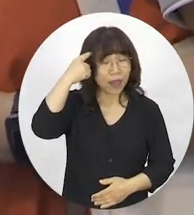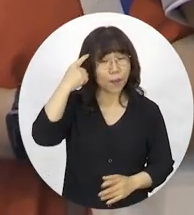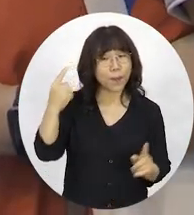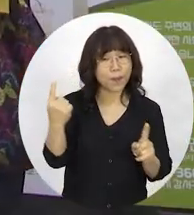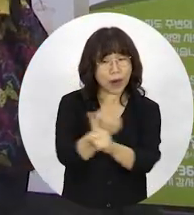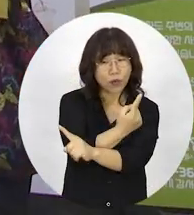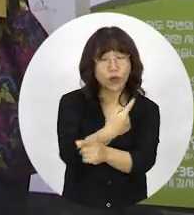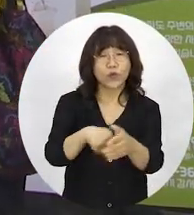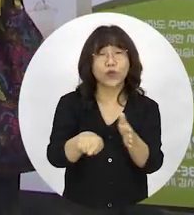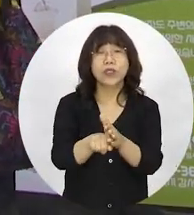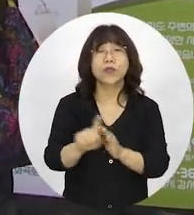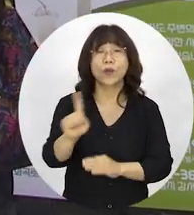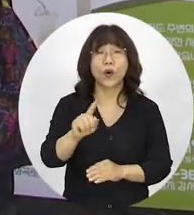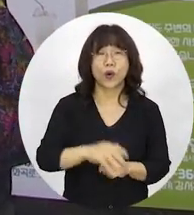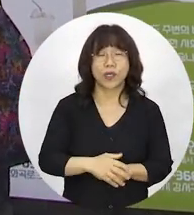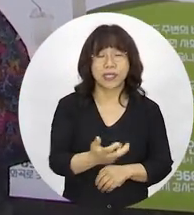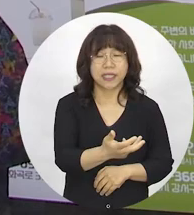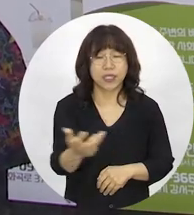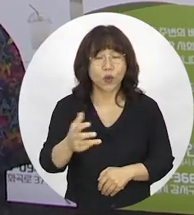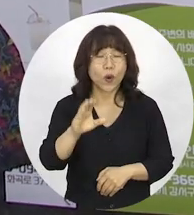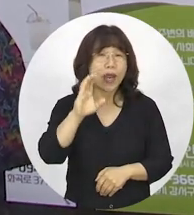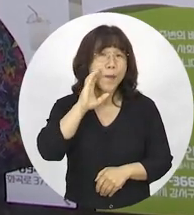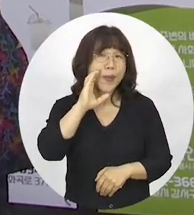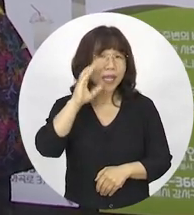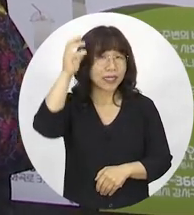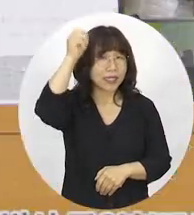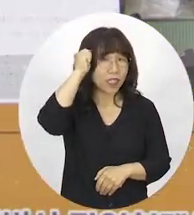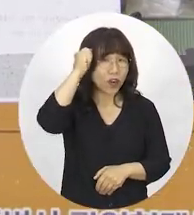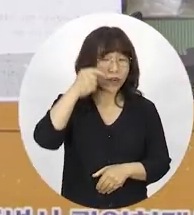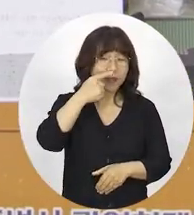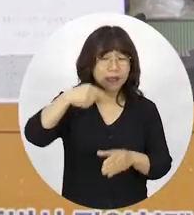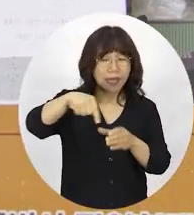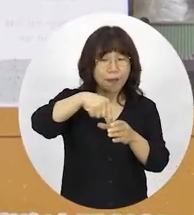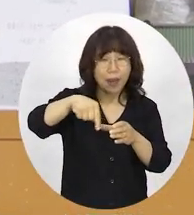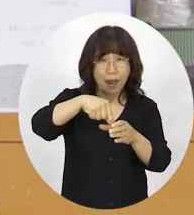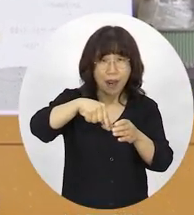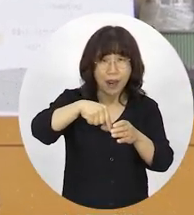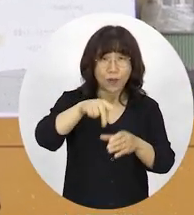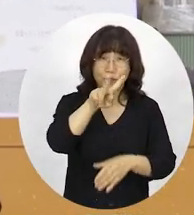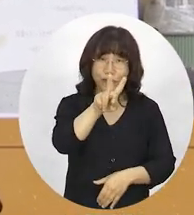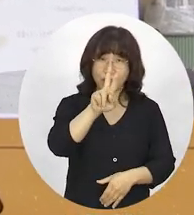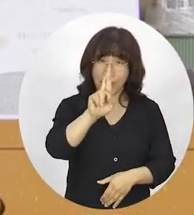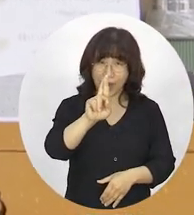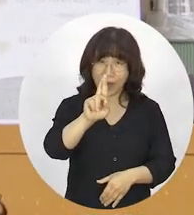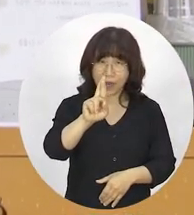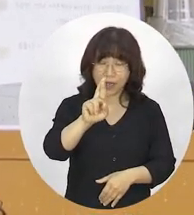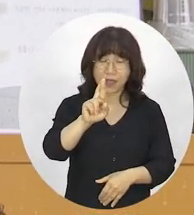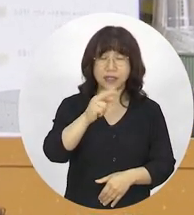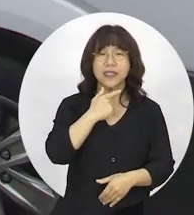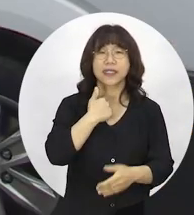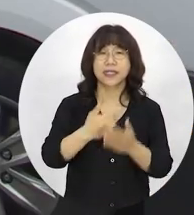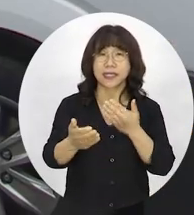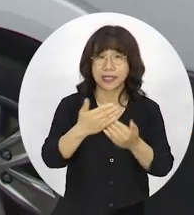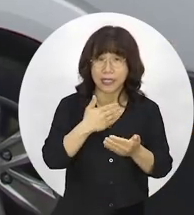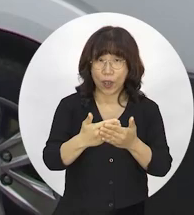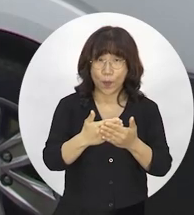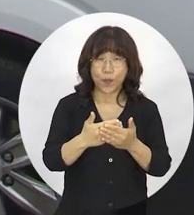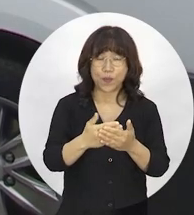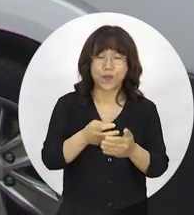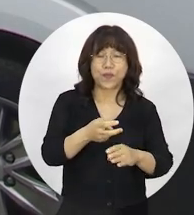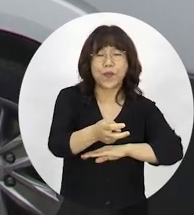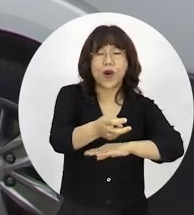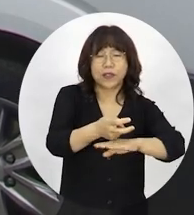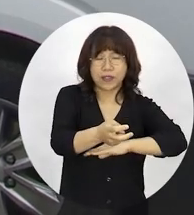치매 인식 개선을 위한 캠페인의 일환으로 이동식 카페인 기억다방과 치매 예방 VR 콘텐츠를 체험할 수